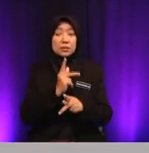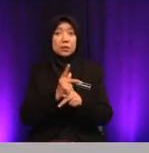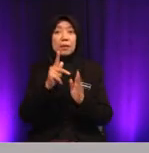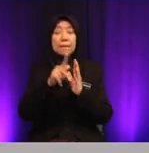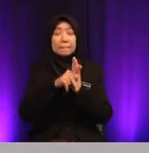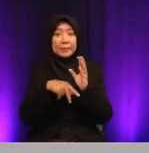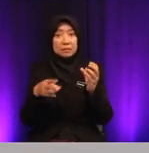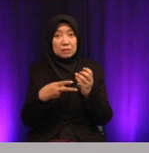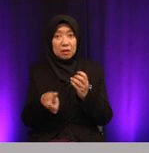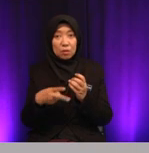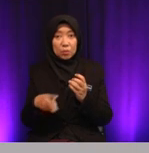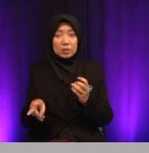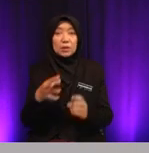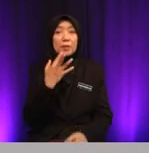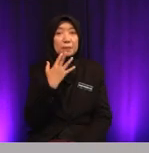peluntur